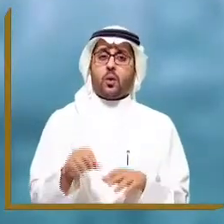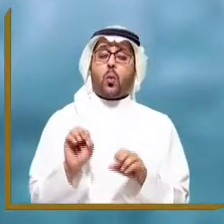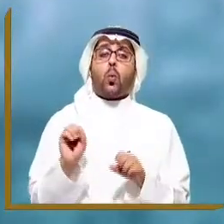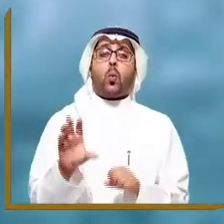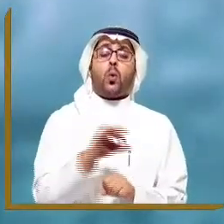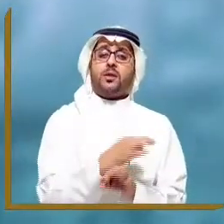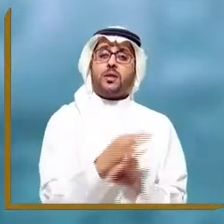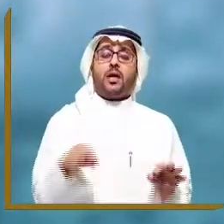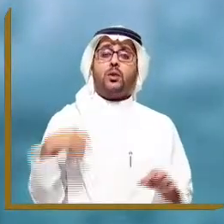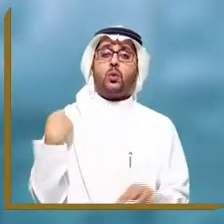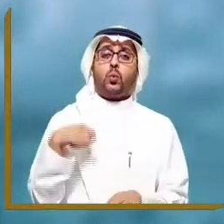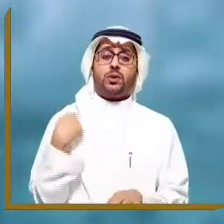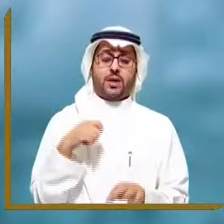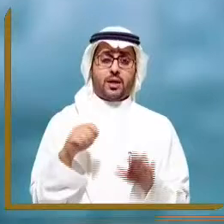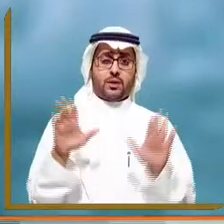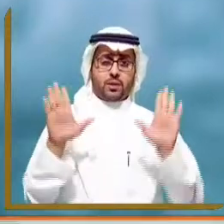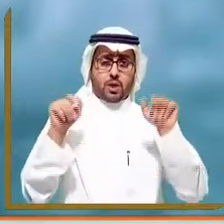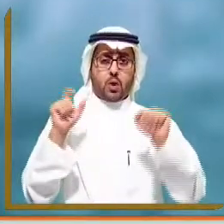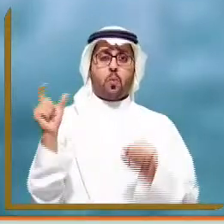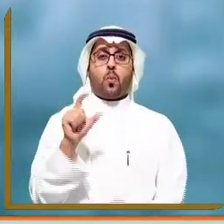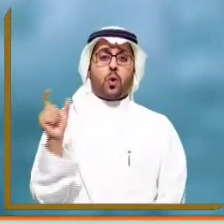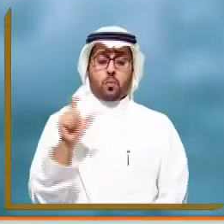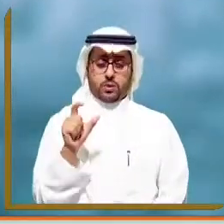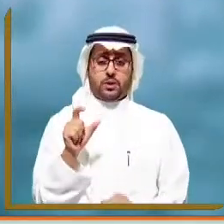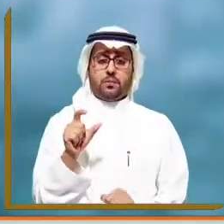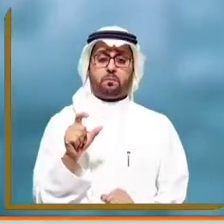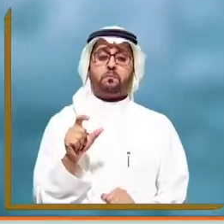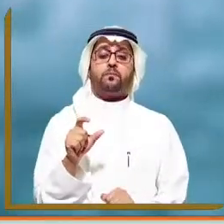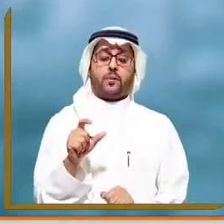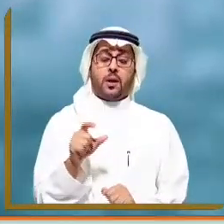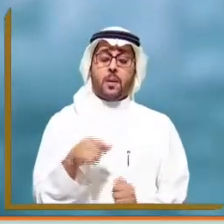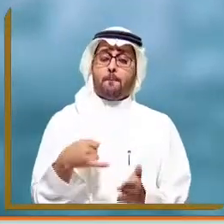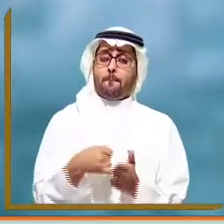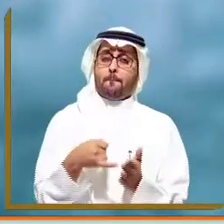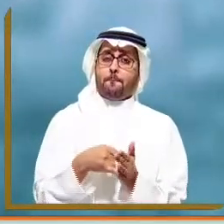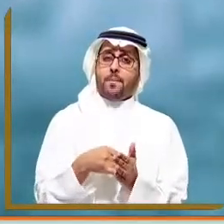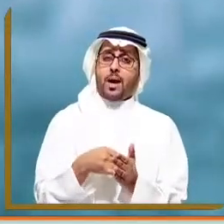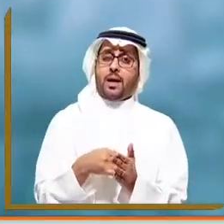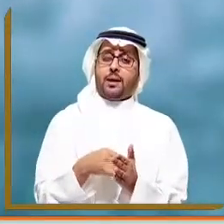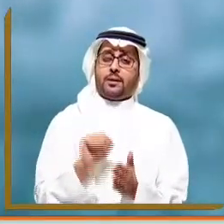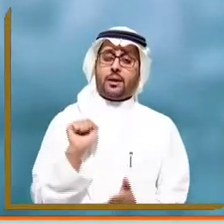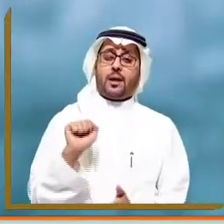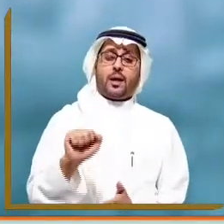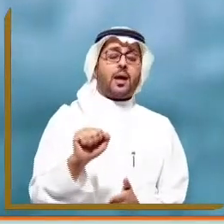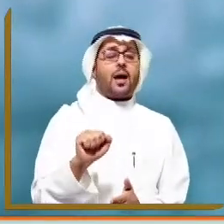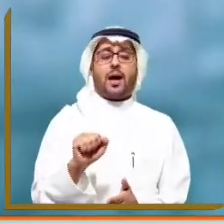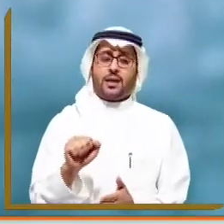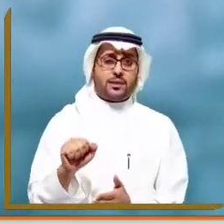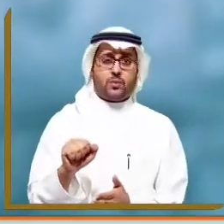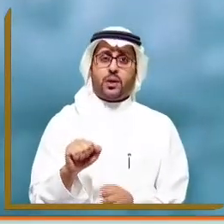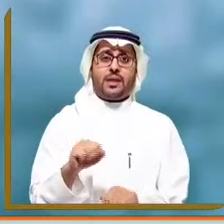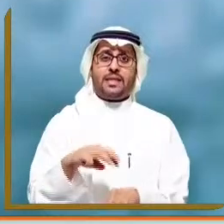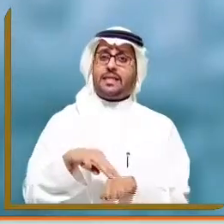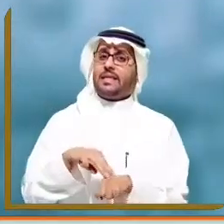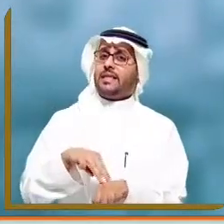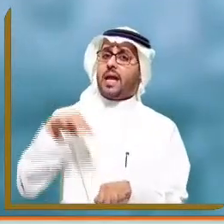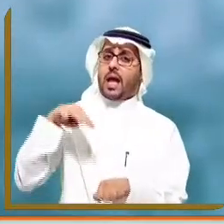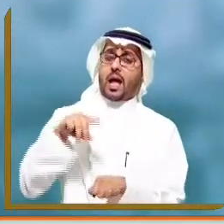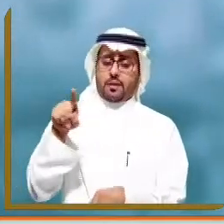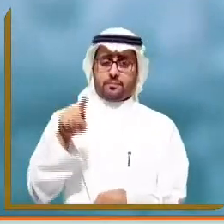وزعت وزارة الشؤون الإسلامية والدعوة والإرشاد ممثلة بالمعهد الإسلامي العالي بجمهورية السنغال،